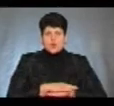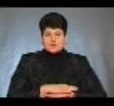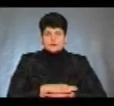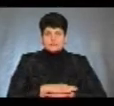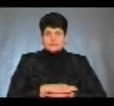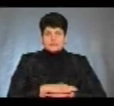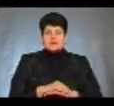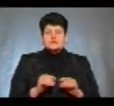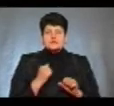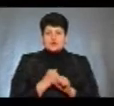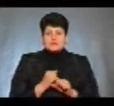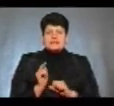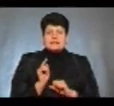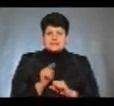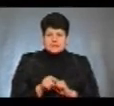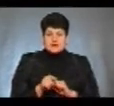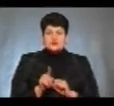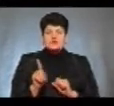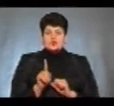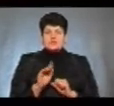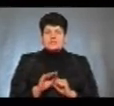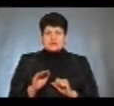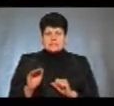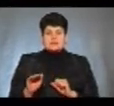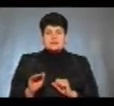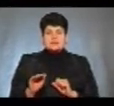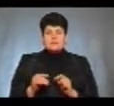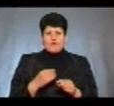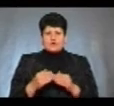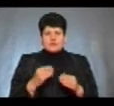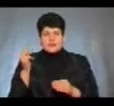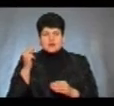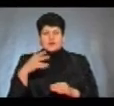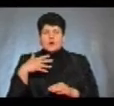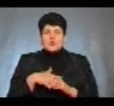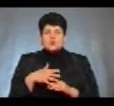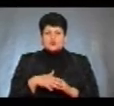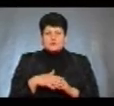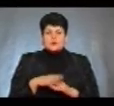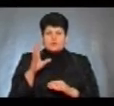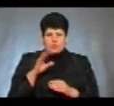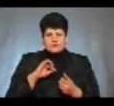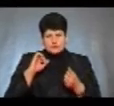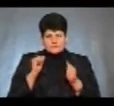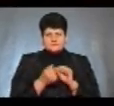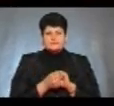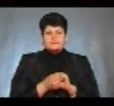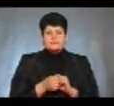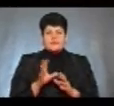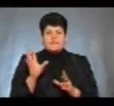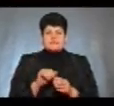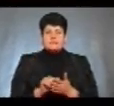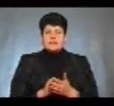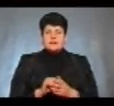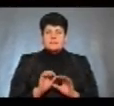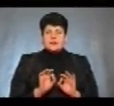уроки створені так, методично правильно, що діти в процесі ході навчання, вони розуміють повністю і засвоюють весь матеріал. Ольга